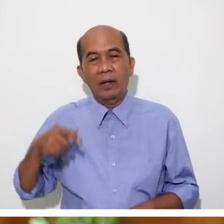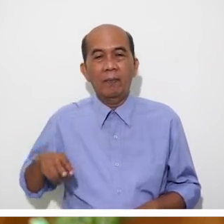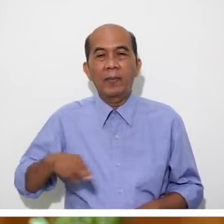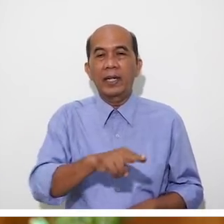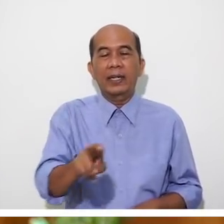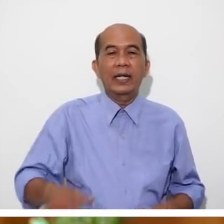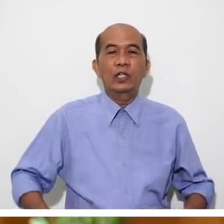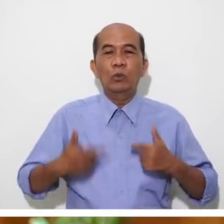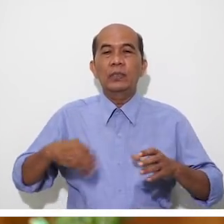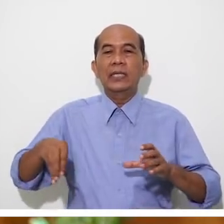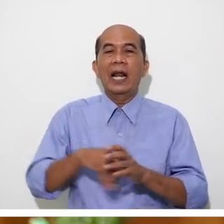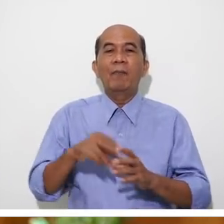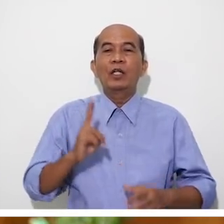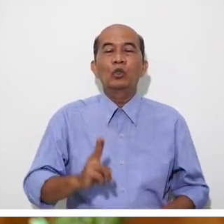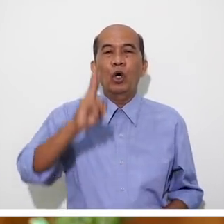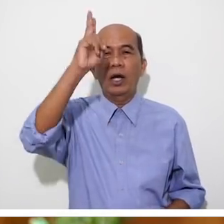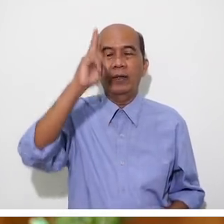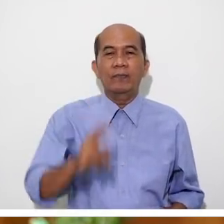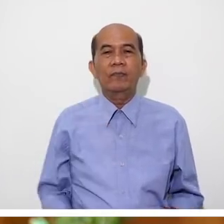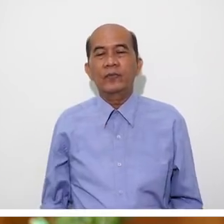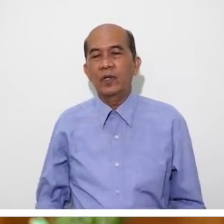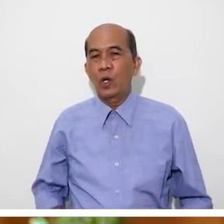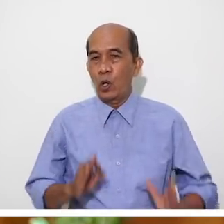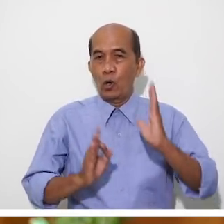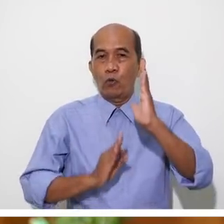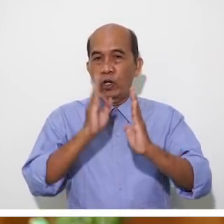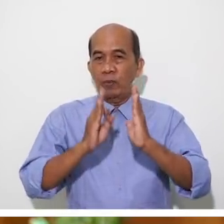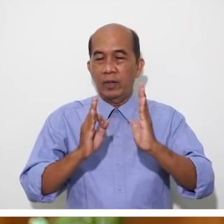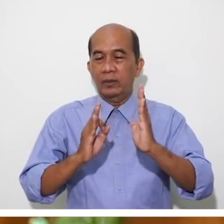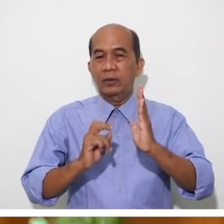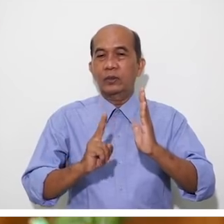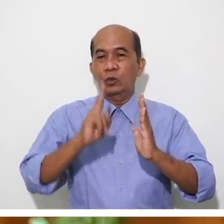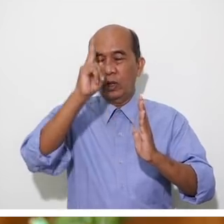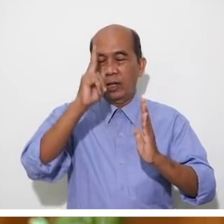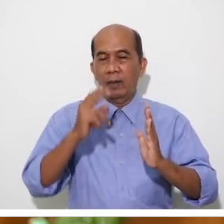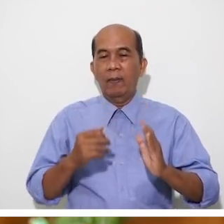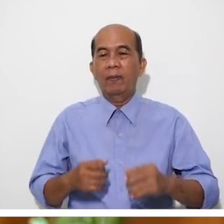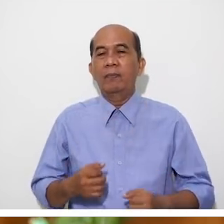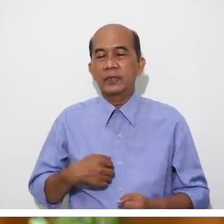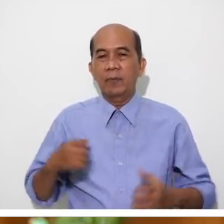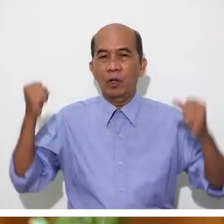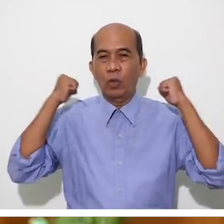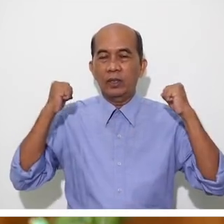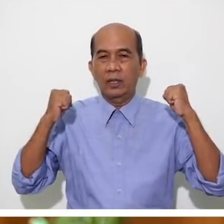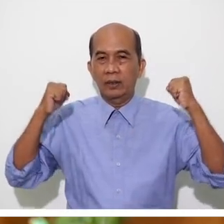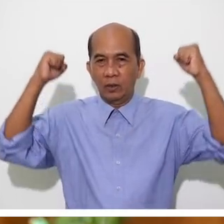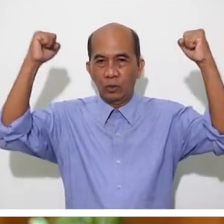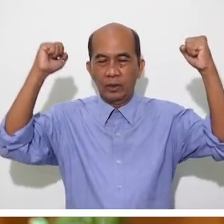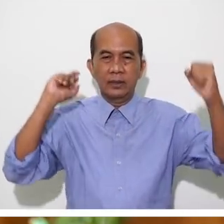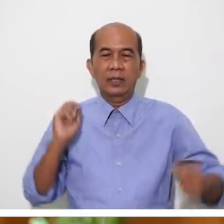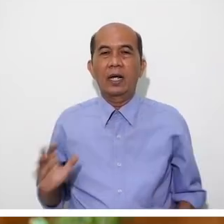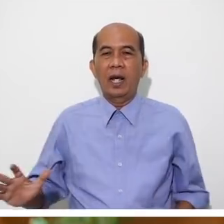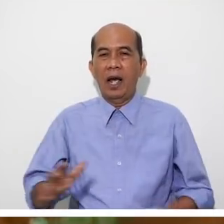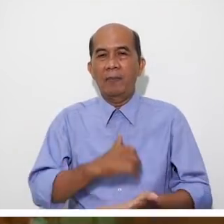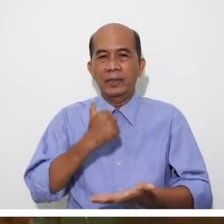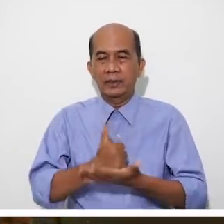dalam Tuhan. Saya harap firman Tuhan hari ini boleh menguatkan, boleh meneguhkan saudara sekalian.